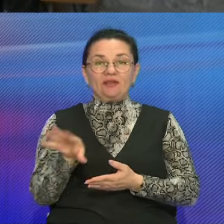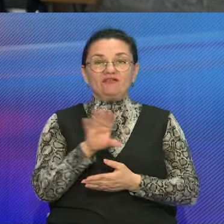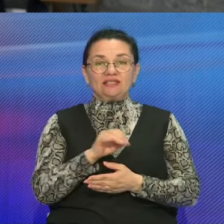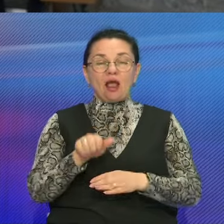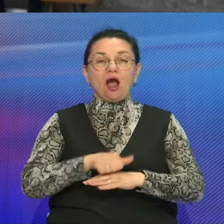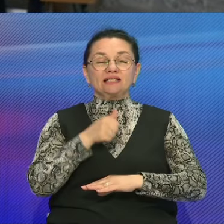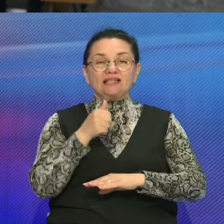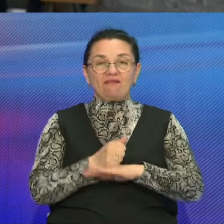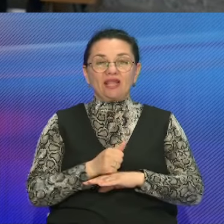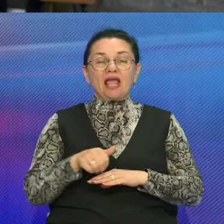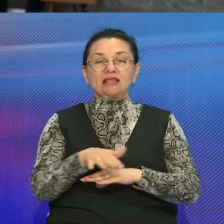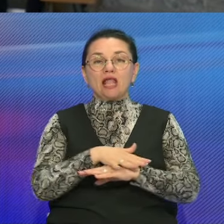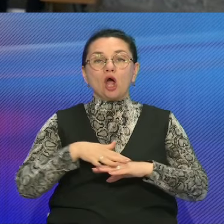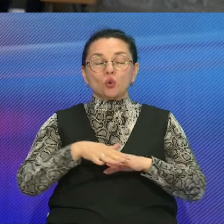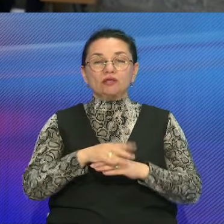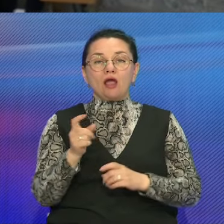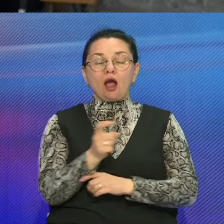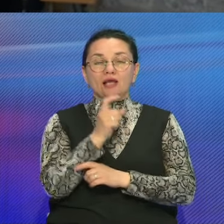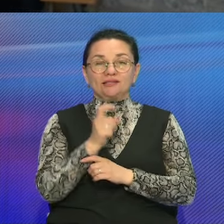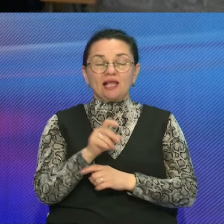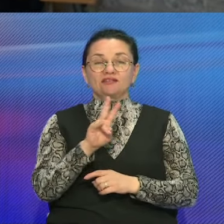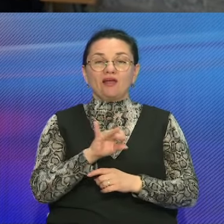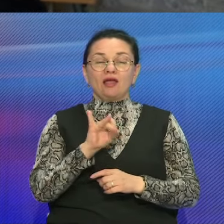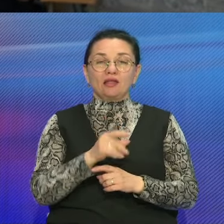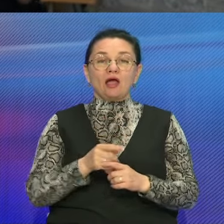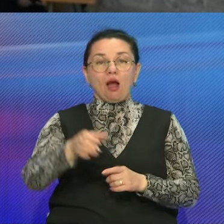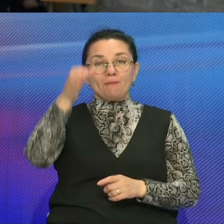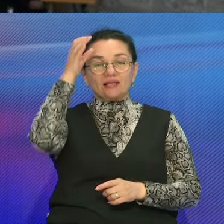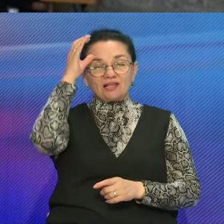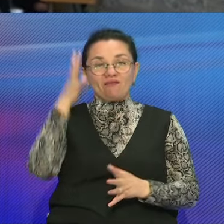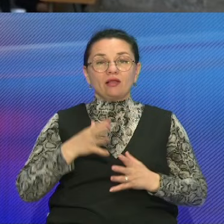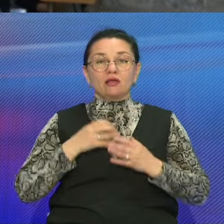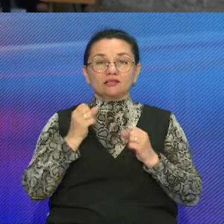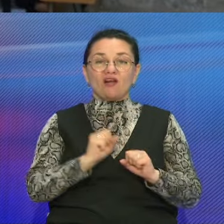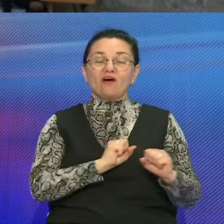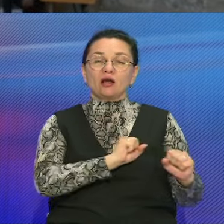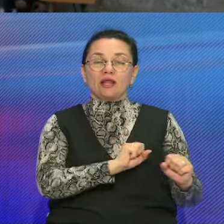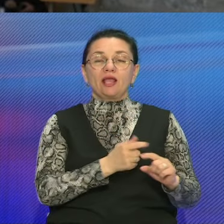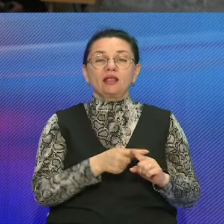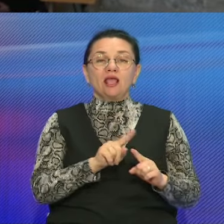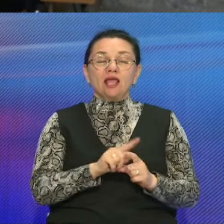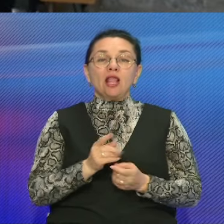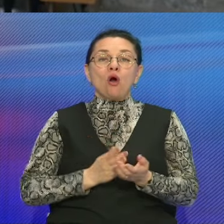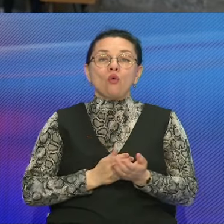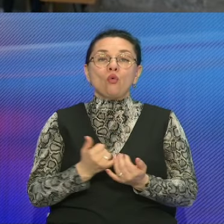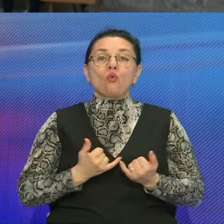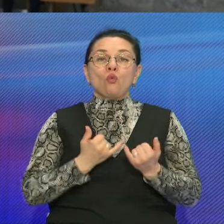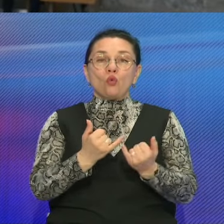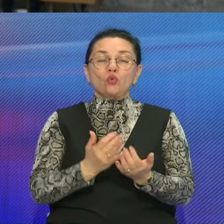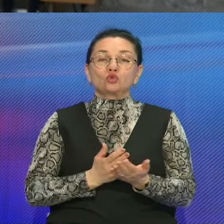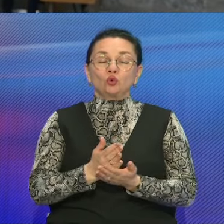сфер народного хозяйства. Это агропромышленный комплекс, образование, здравоохранение, сфера услуг,